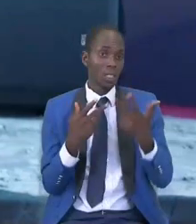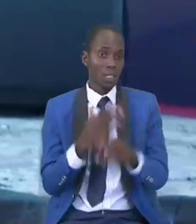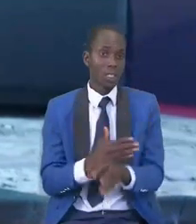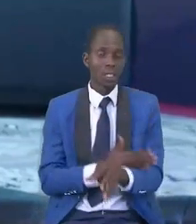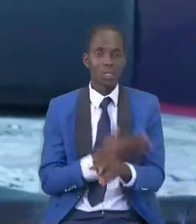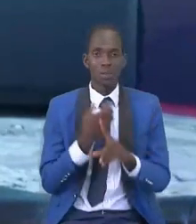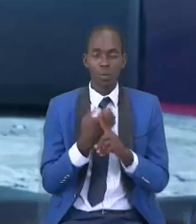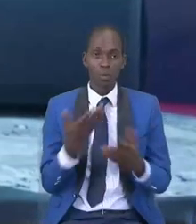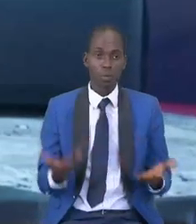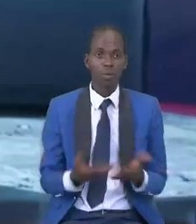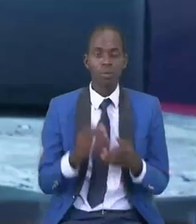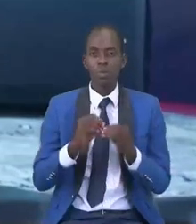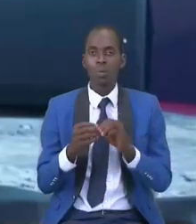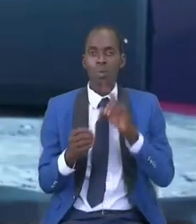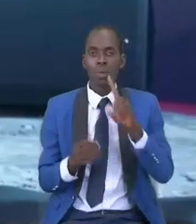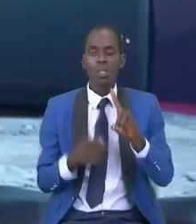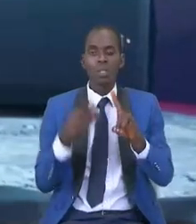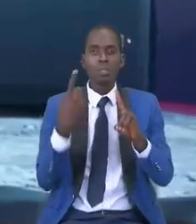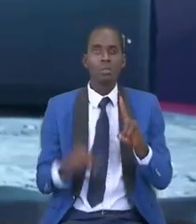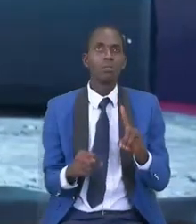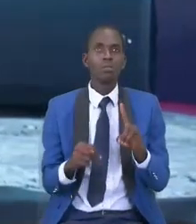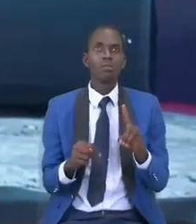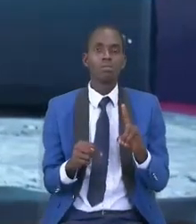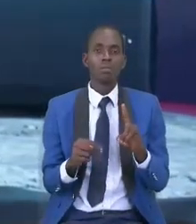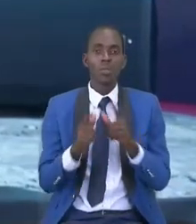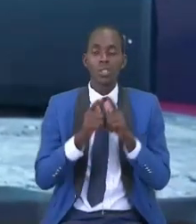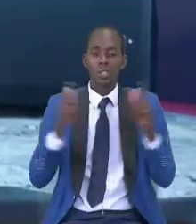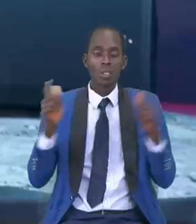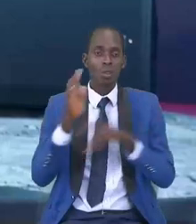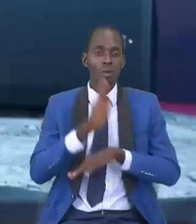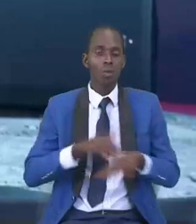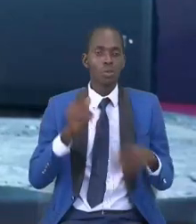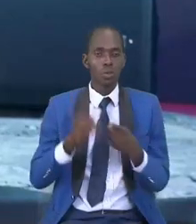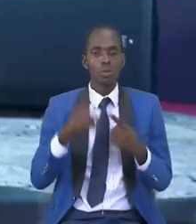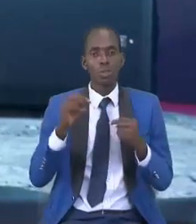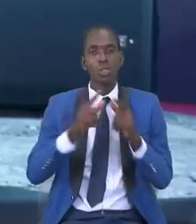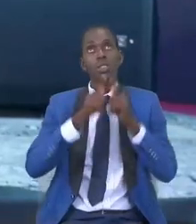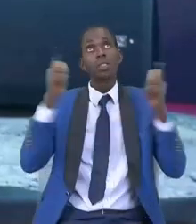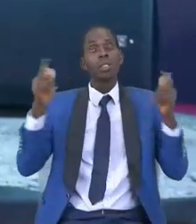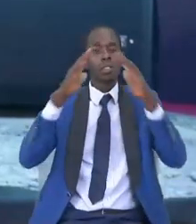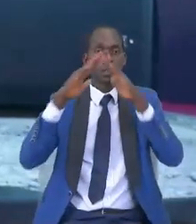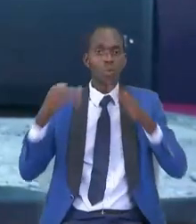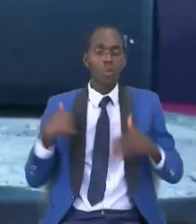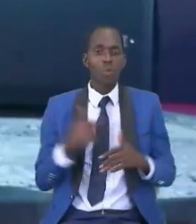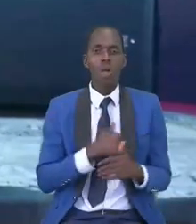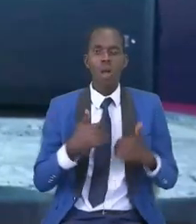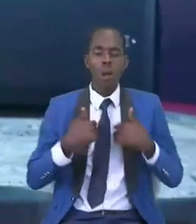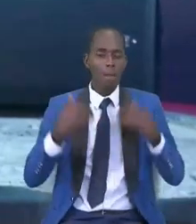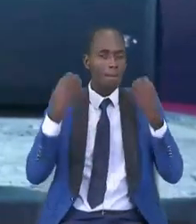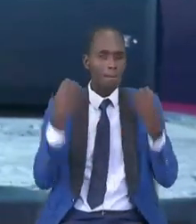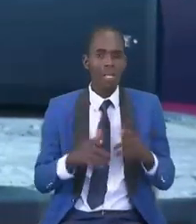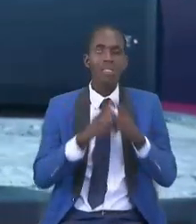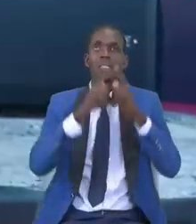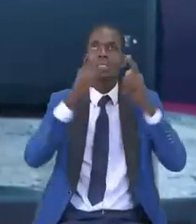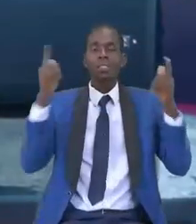Nous allons voir trois éléments. Premièrement, nous allons voir l'appel impératif à la grande ville. Nous avons de